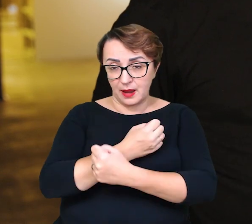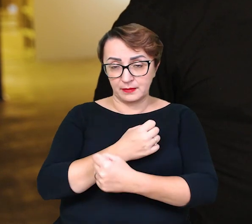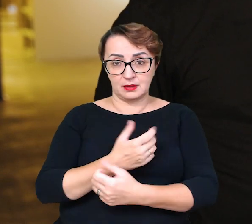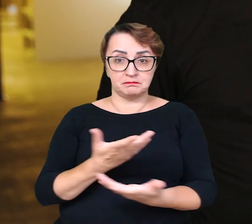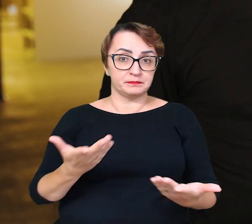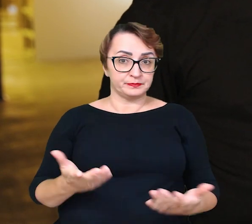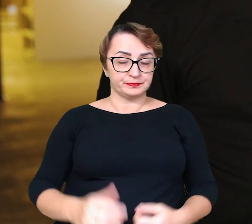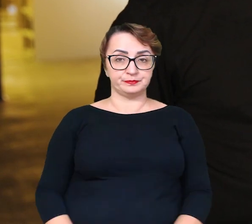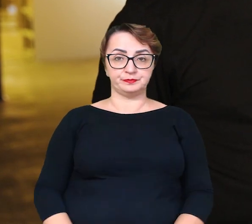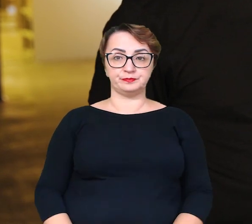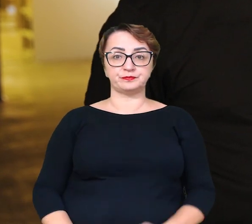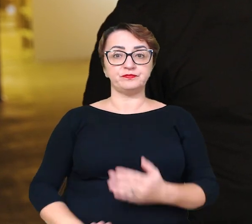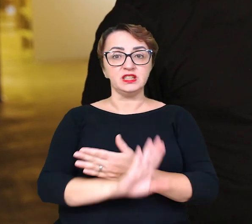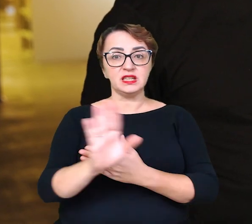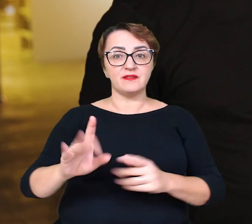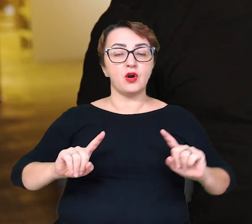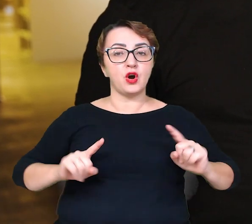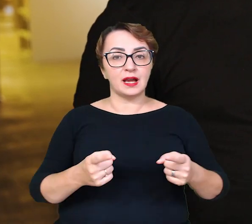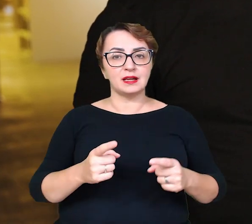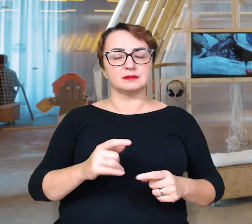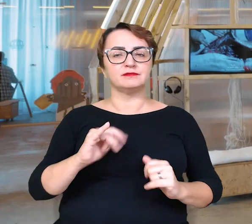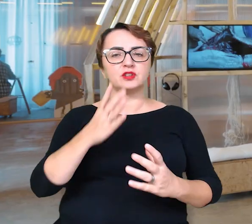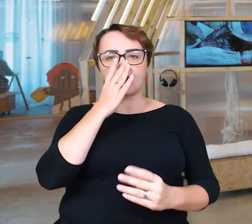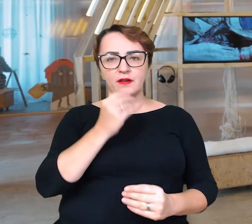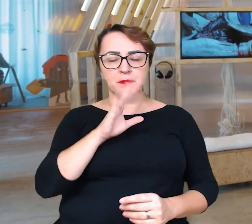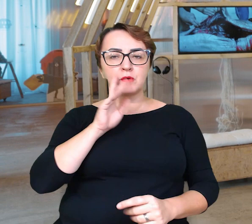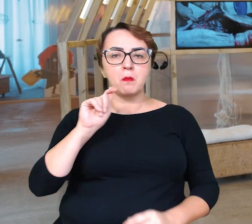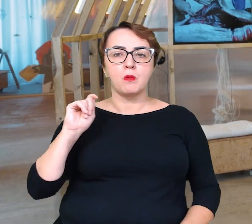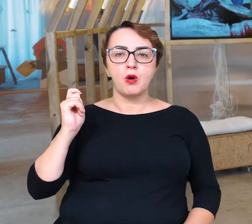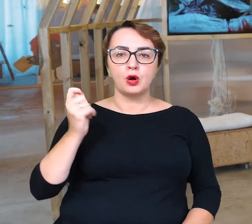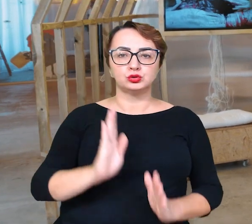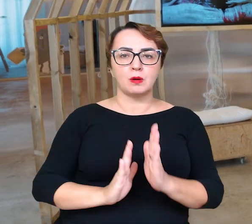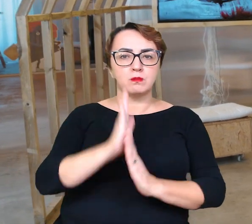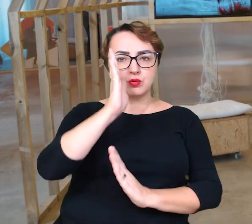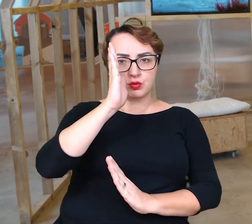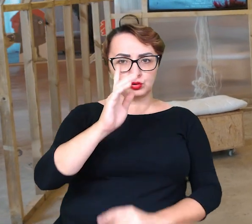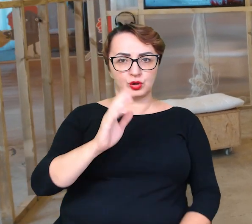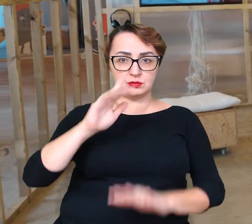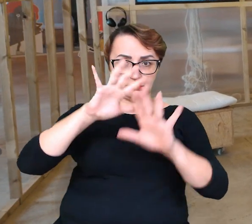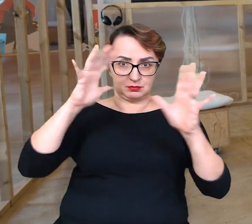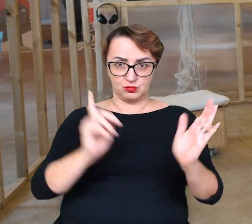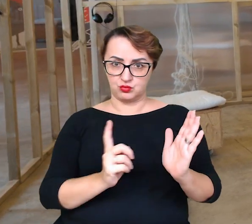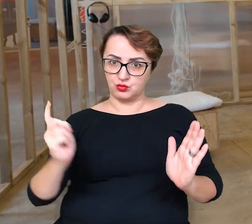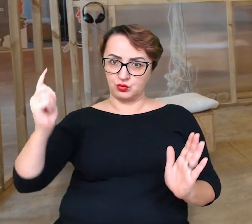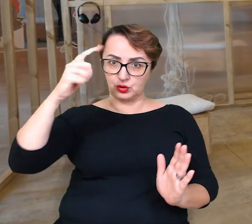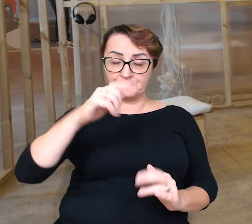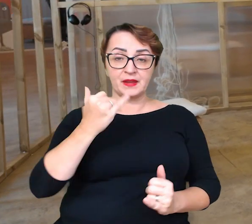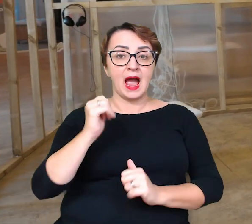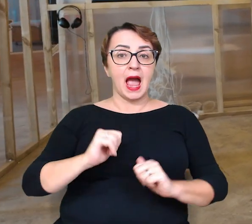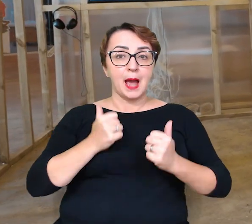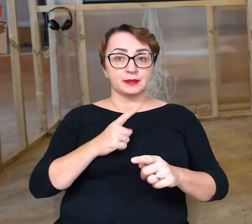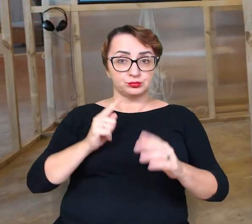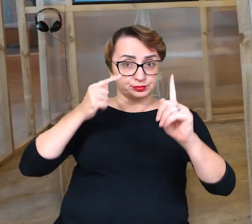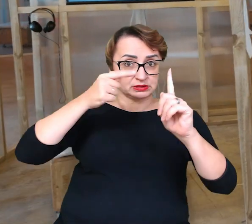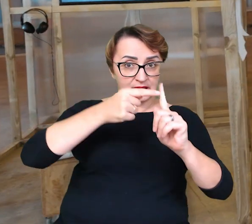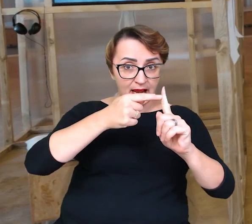jest zorganizowana w formie pewnej podróży na północ. Oczywiście, żeby tam dotrzeć, można używać kilku ścieżek, także będziemy się